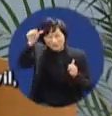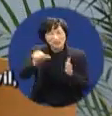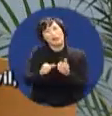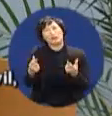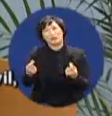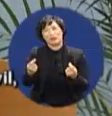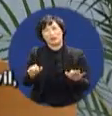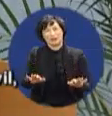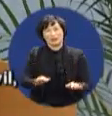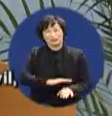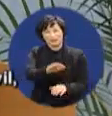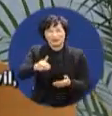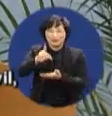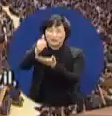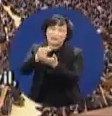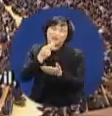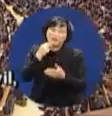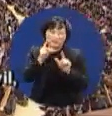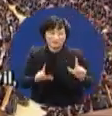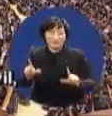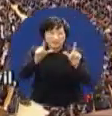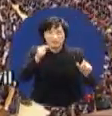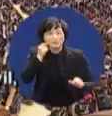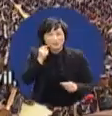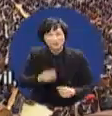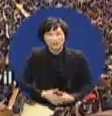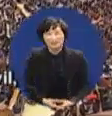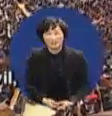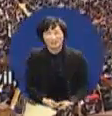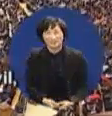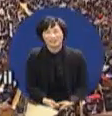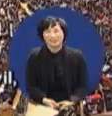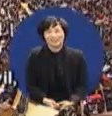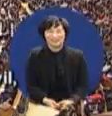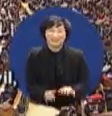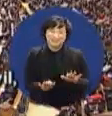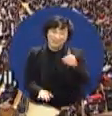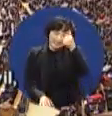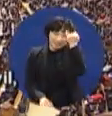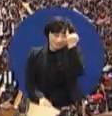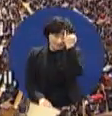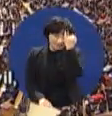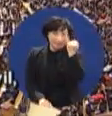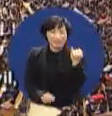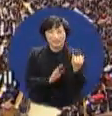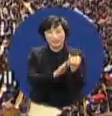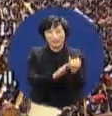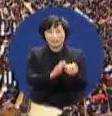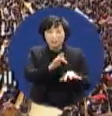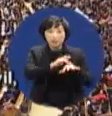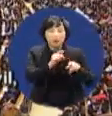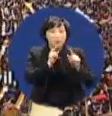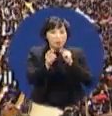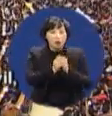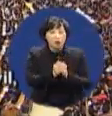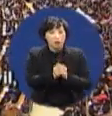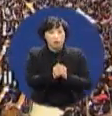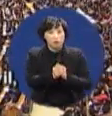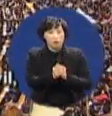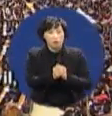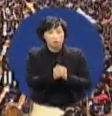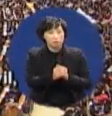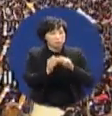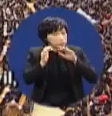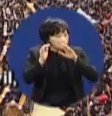그래서 주 없이 살 수 없잖아. 이 하와가 하나님 이 마귀 말을